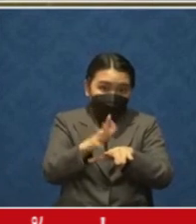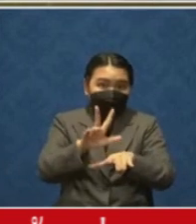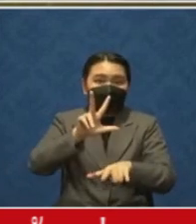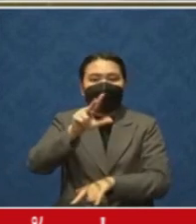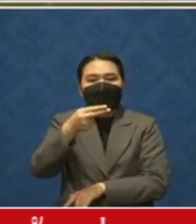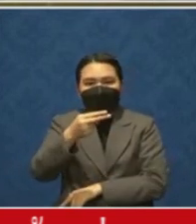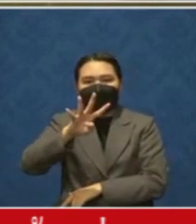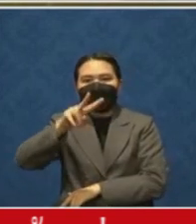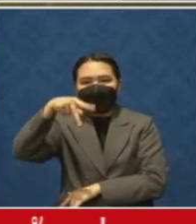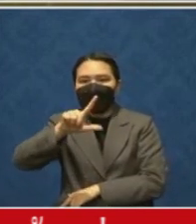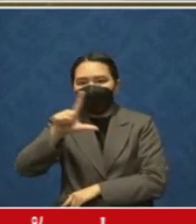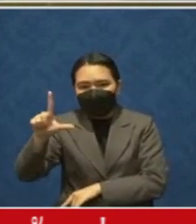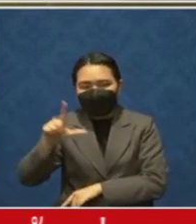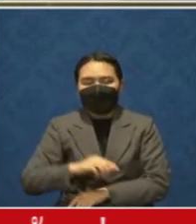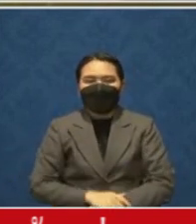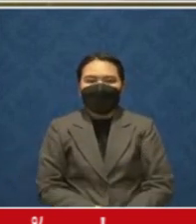ก็คือ 34,000 ล้าน